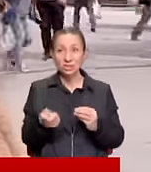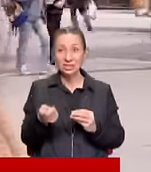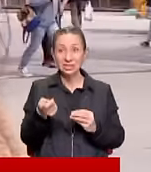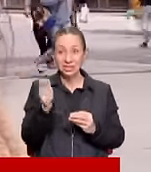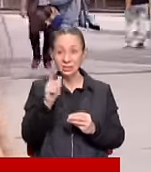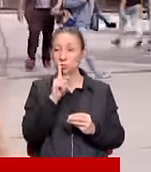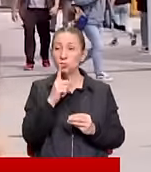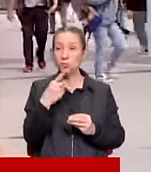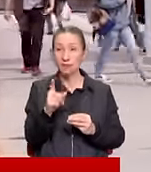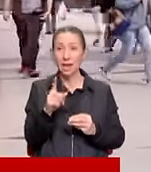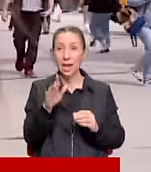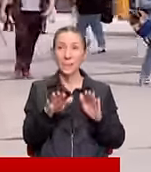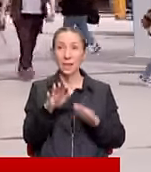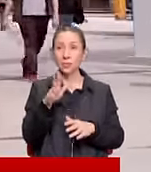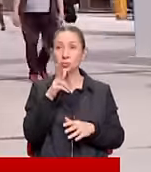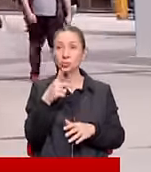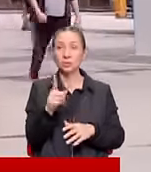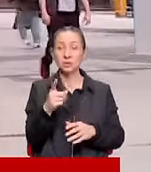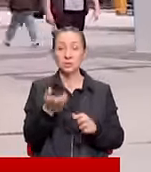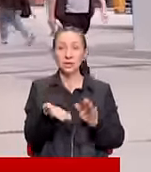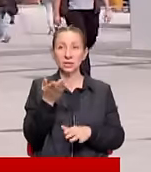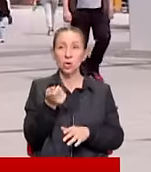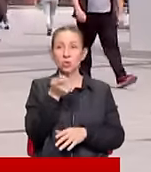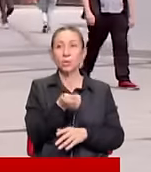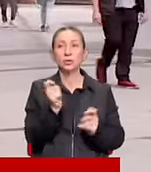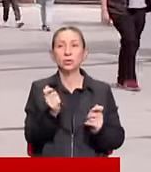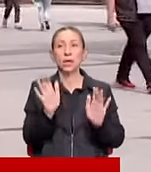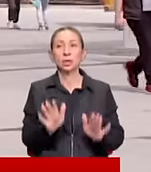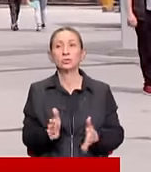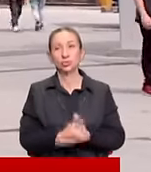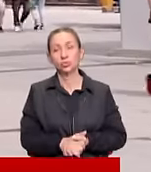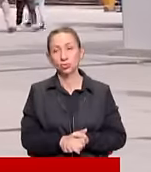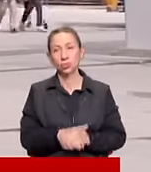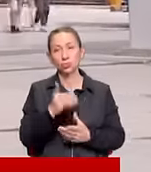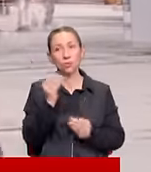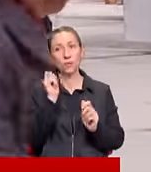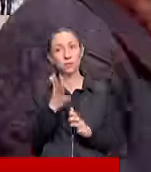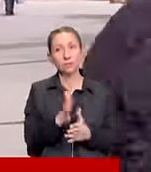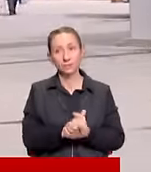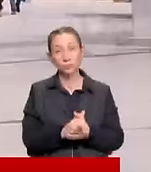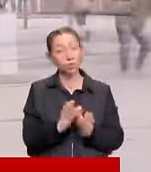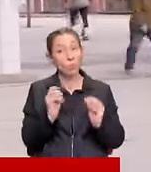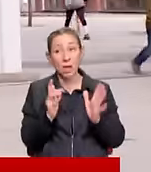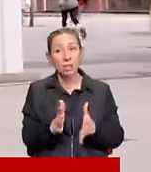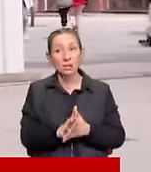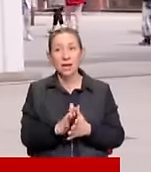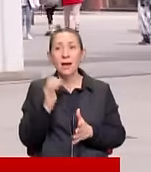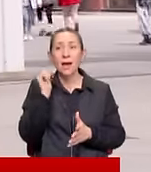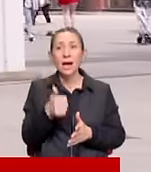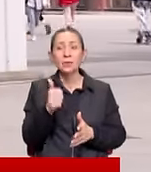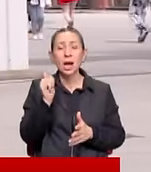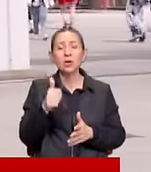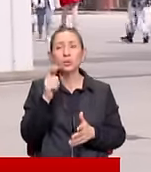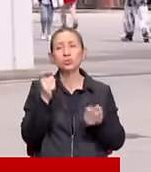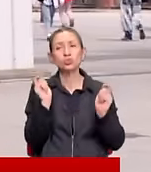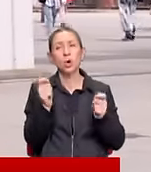çekeceğin 100 bin lira hemen hemen 300 bin lira fazlasıyla ödemek zorunda kalırsınız. Bu çok fazla, aşırı fazla. Her gün, her geçen